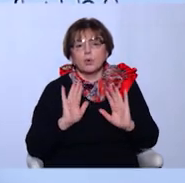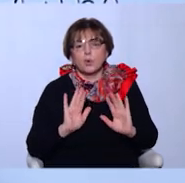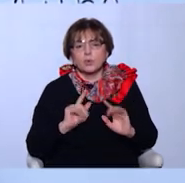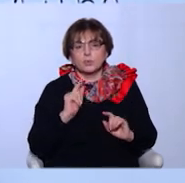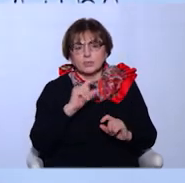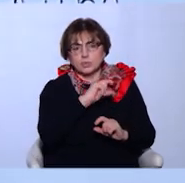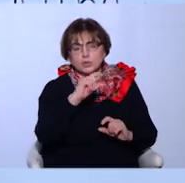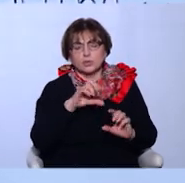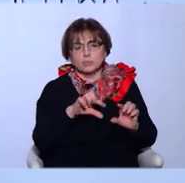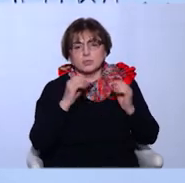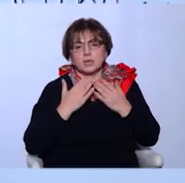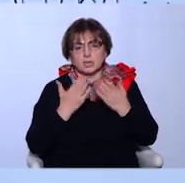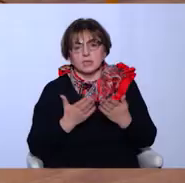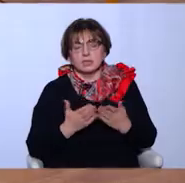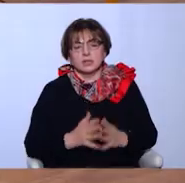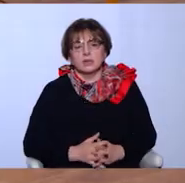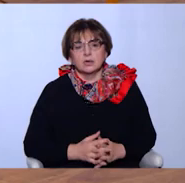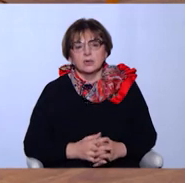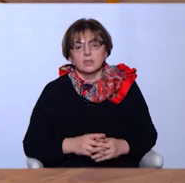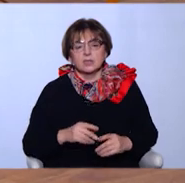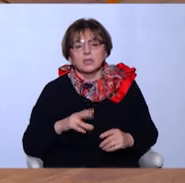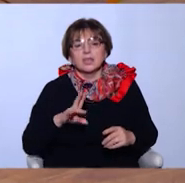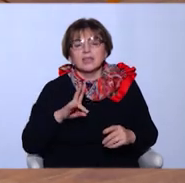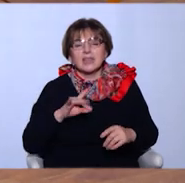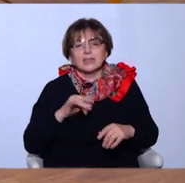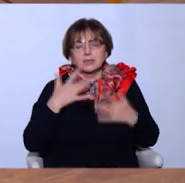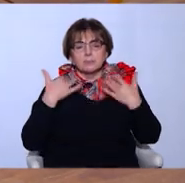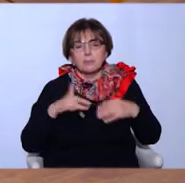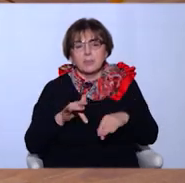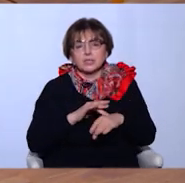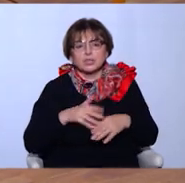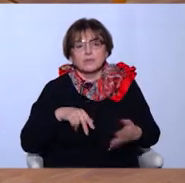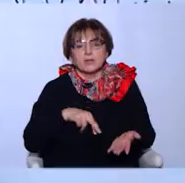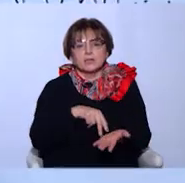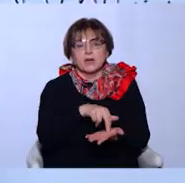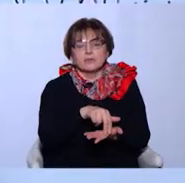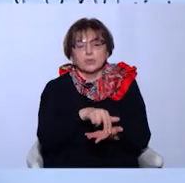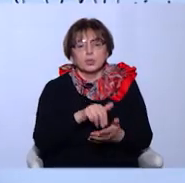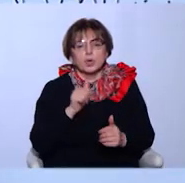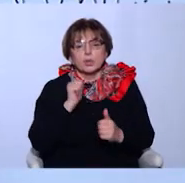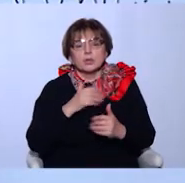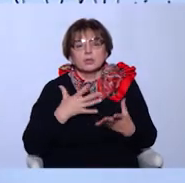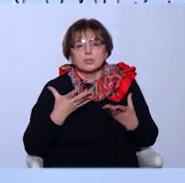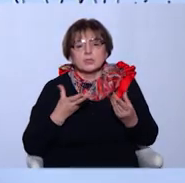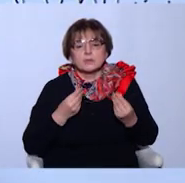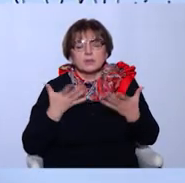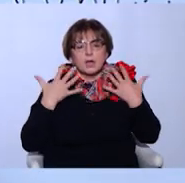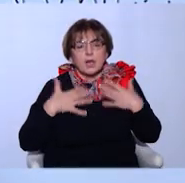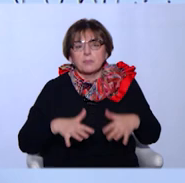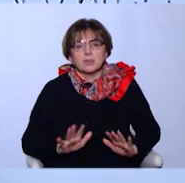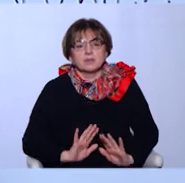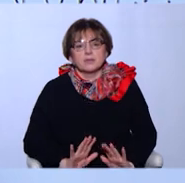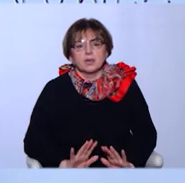მხოლოდ ერთ სტროფს წაგიკითხავთ. ტან ფეხშიშველი დავდივარ, ცოლს არ მიცვია